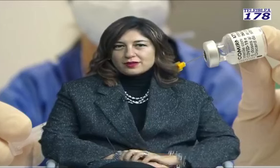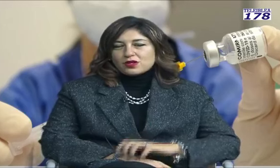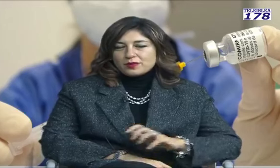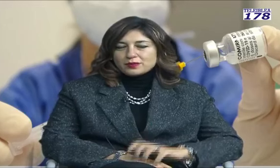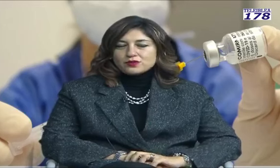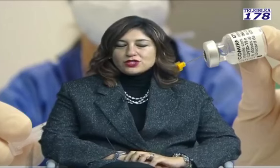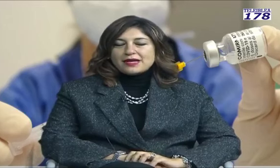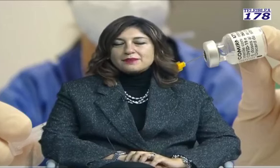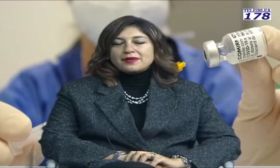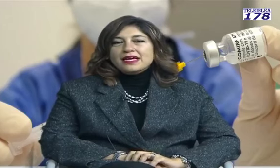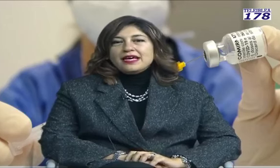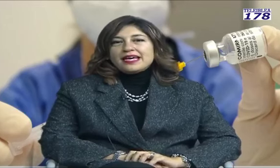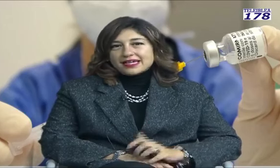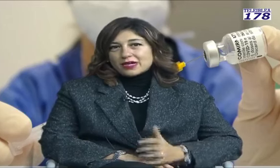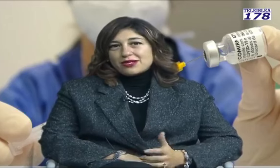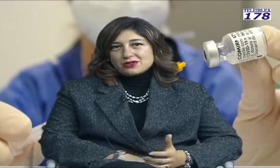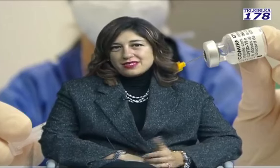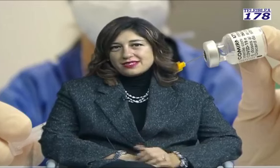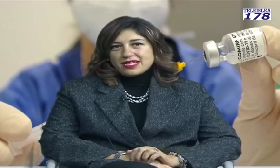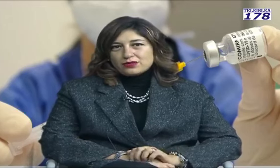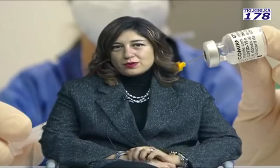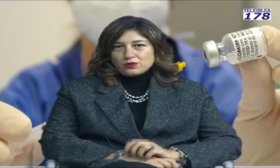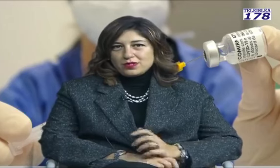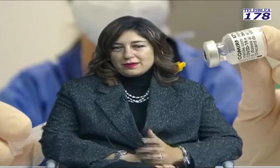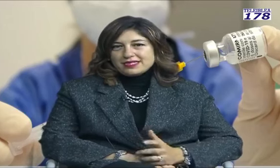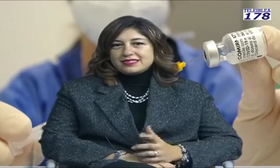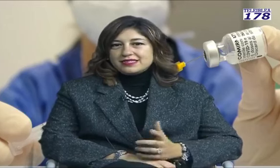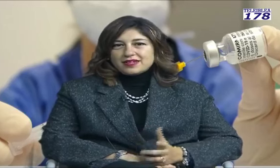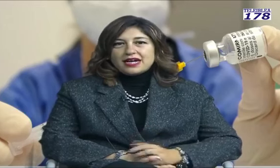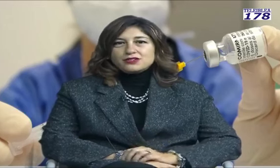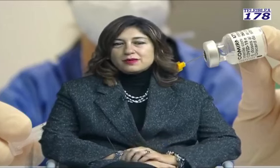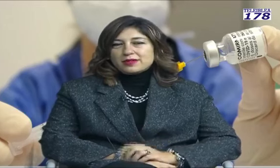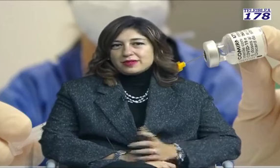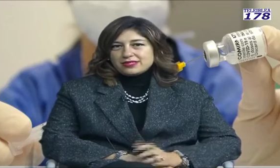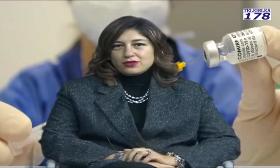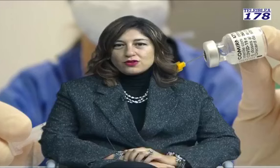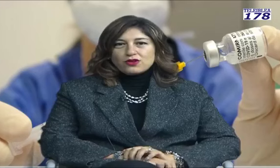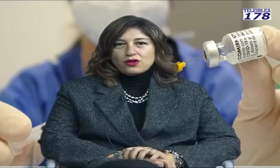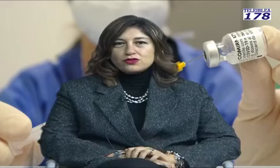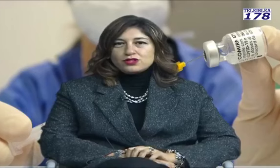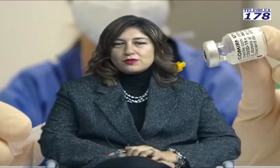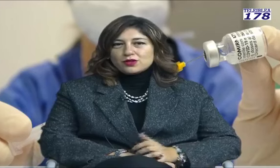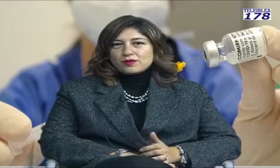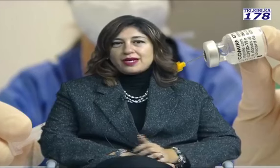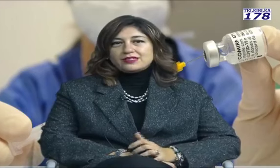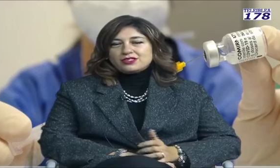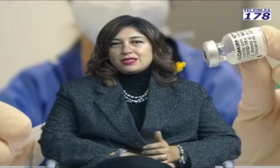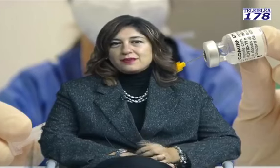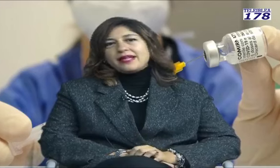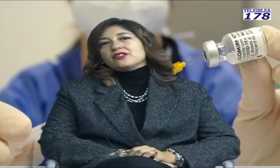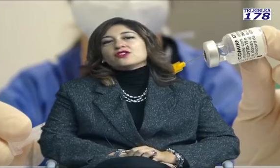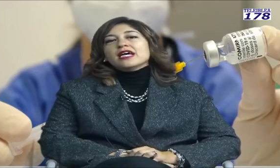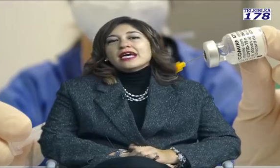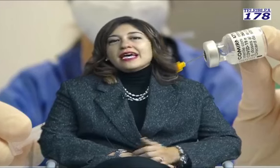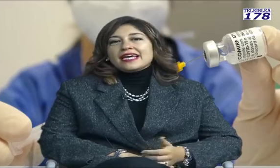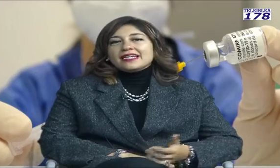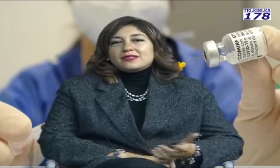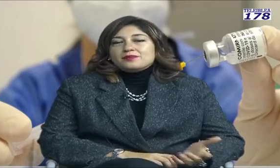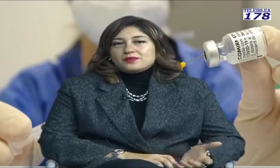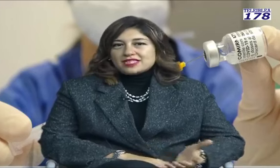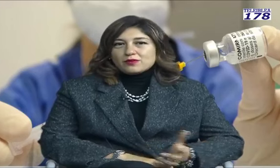che copre più ceppi, e anche questo è destinato per tutti i pazienti fragili, per i pazienti oncologici, broncopatici, diabetici.